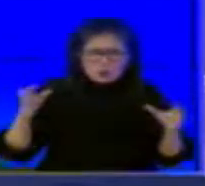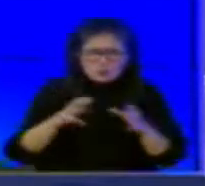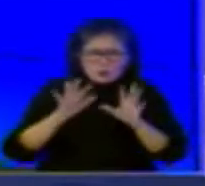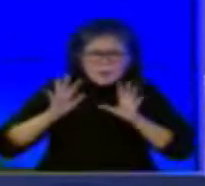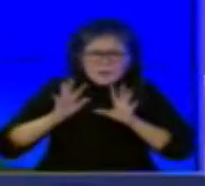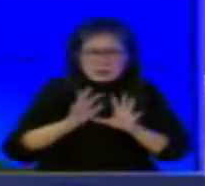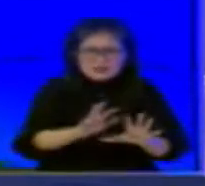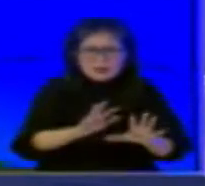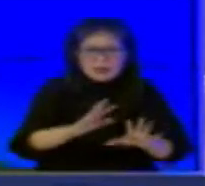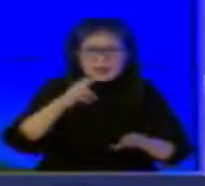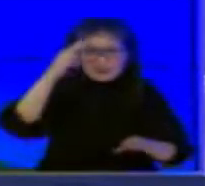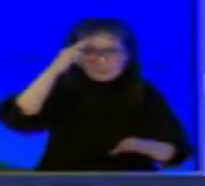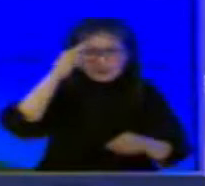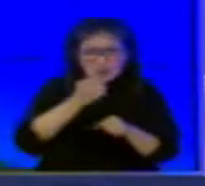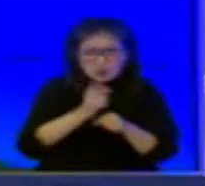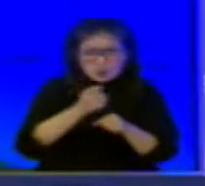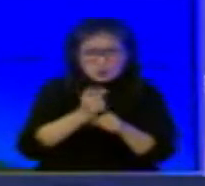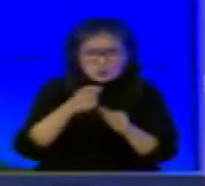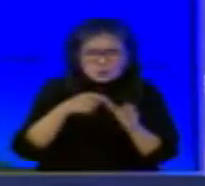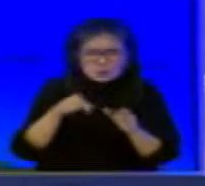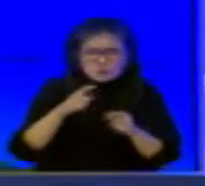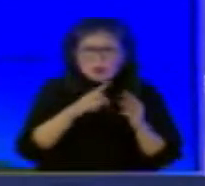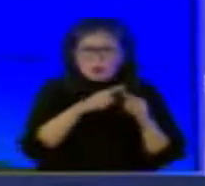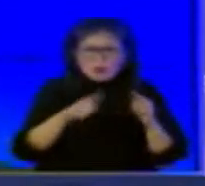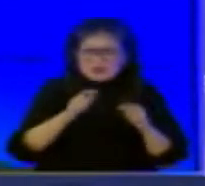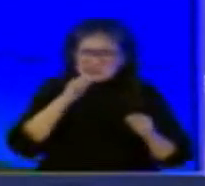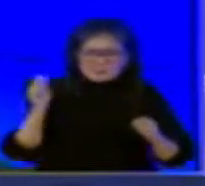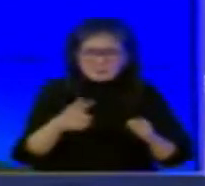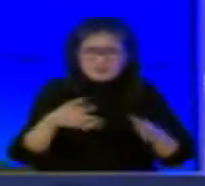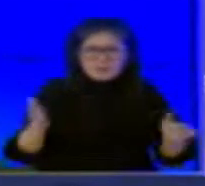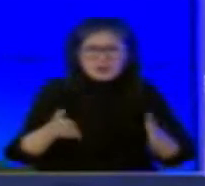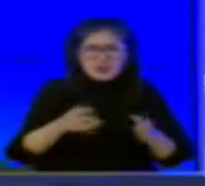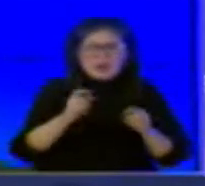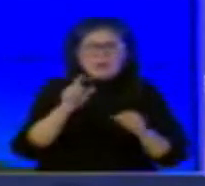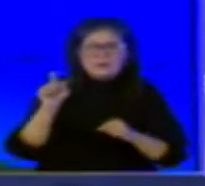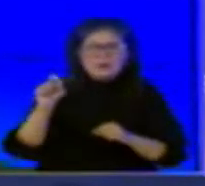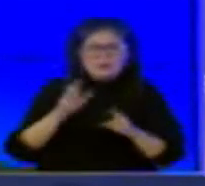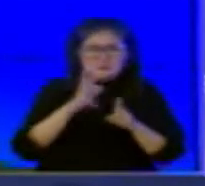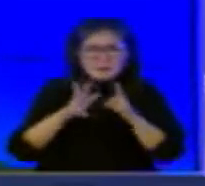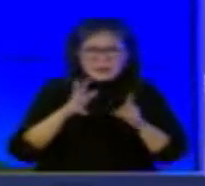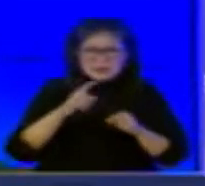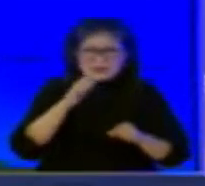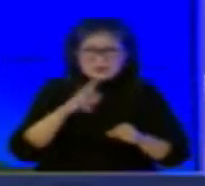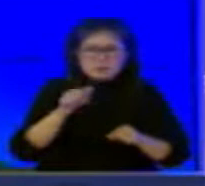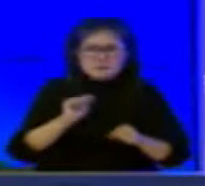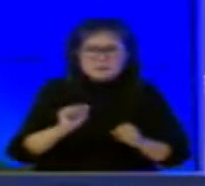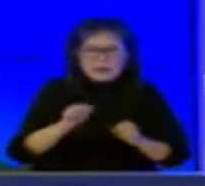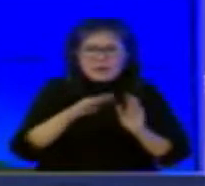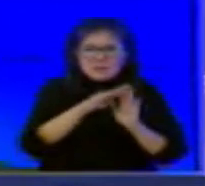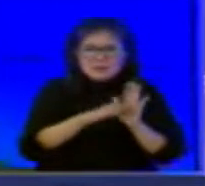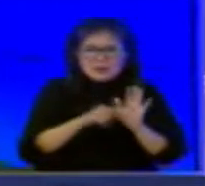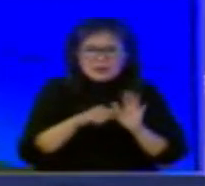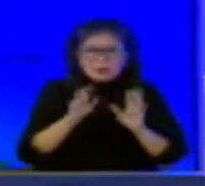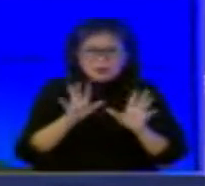massa. Kepala Gugus Tugas Percepatan Penanganan COVID-19 Doni Monardo disebut telah meminta agar acara yang melibatkan ribuan orang ini